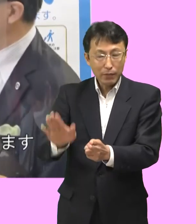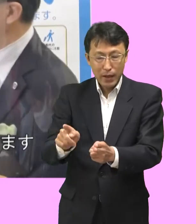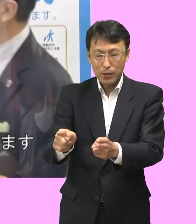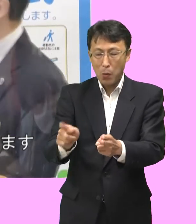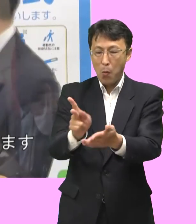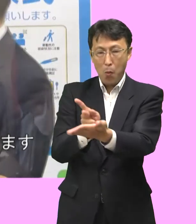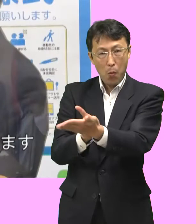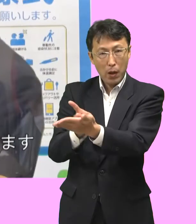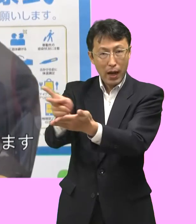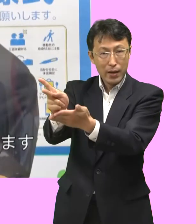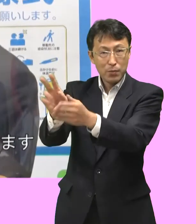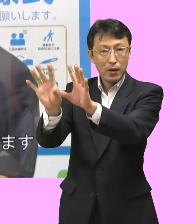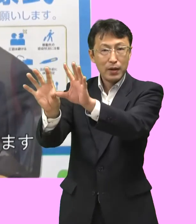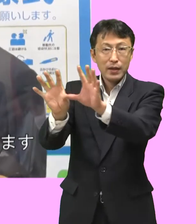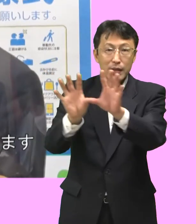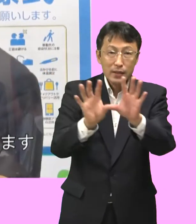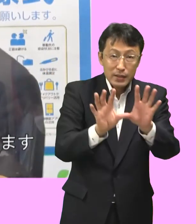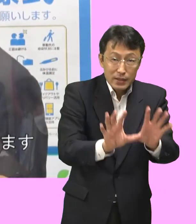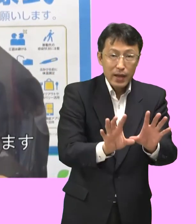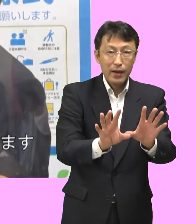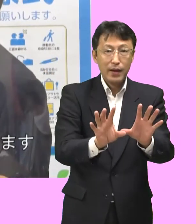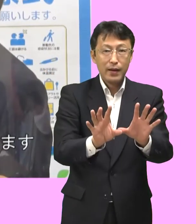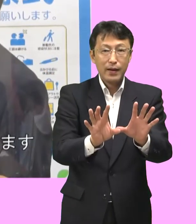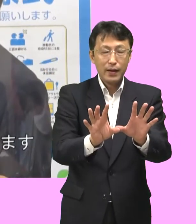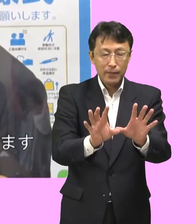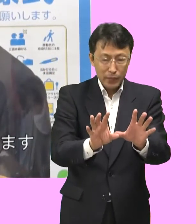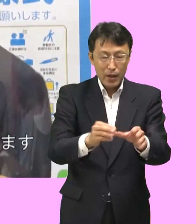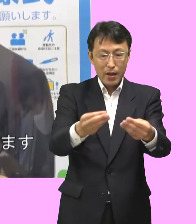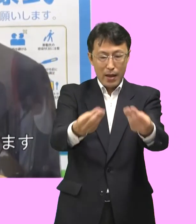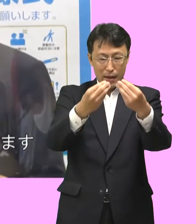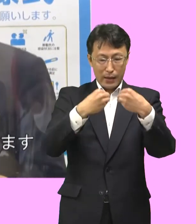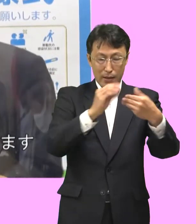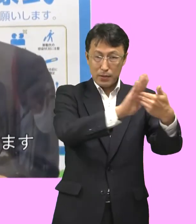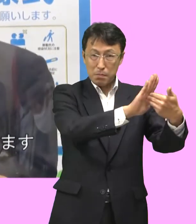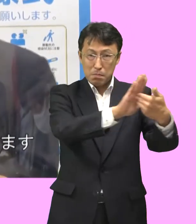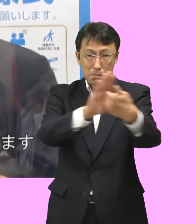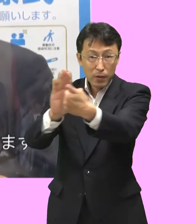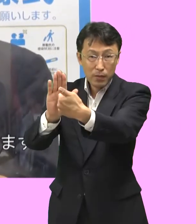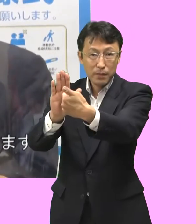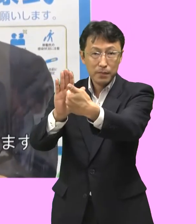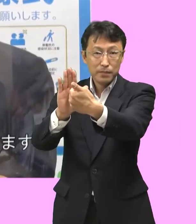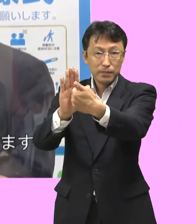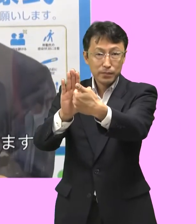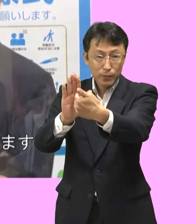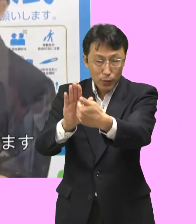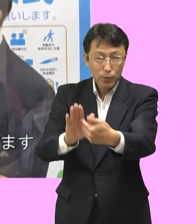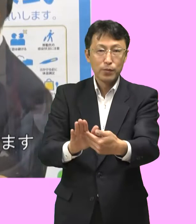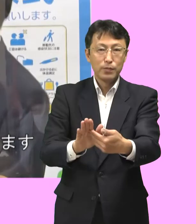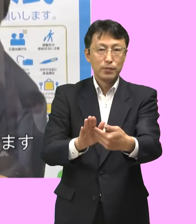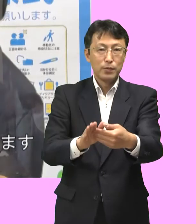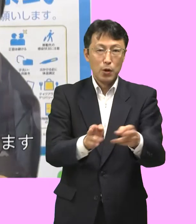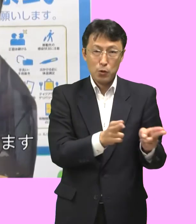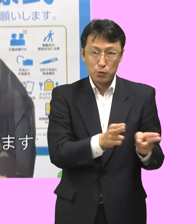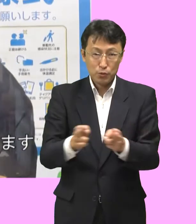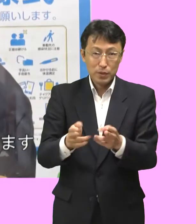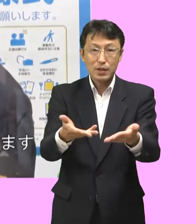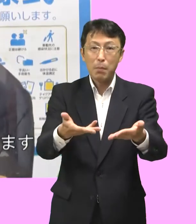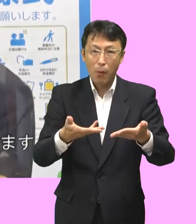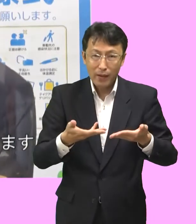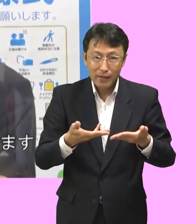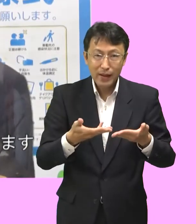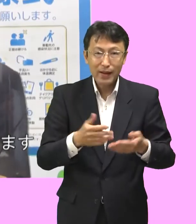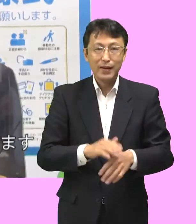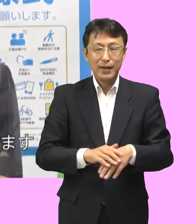染防止対策を講じた上で、まあ、今自粛ムードというのがなかなか抜けきれない、文